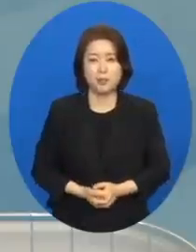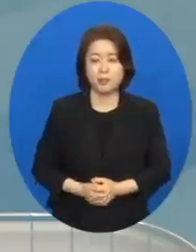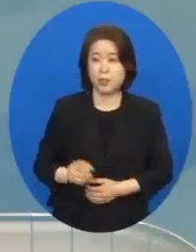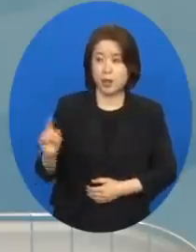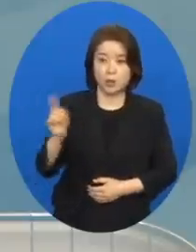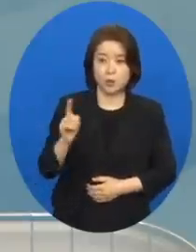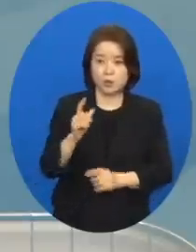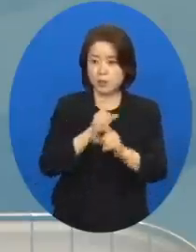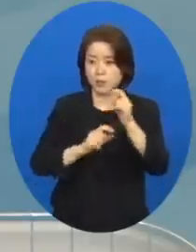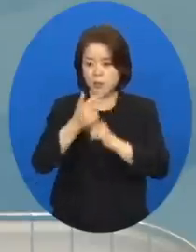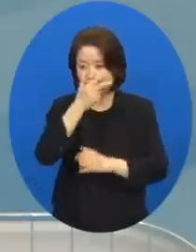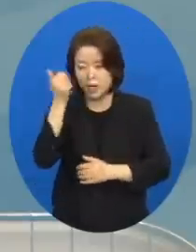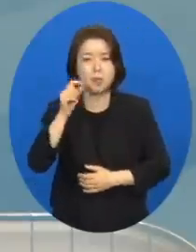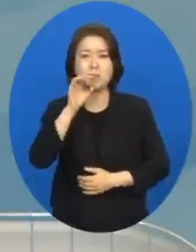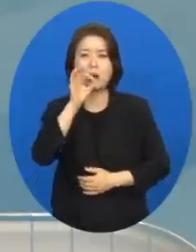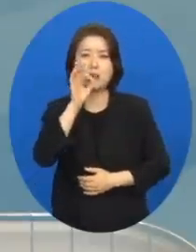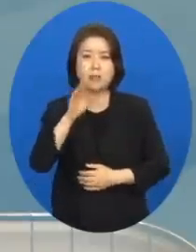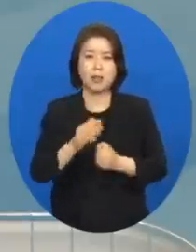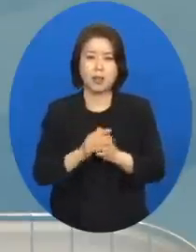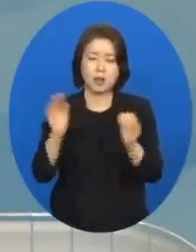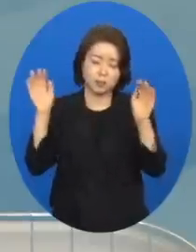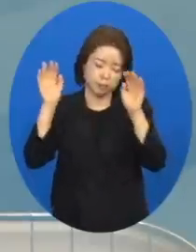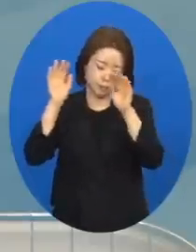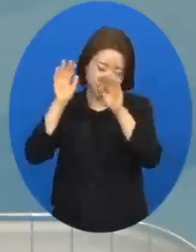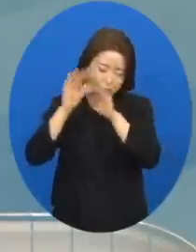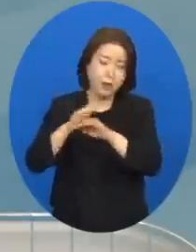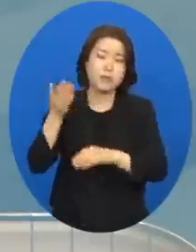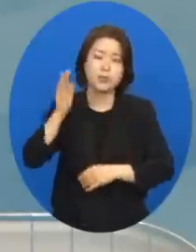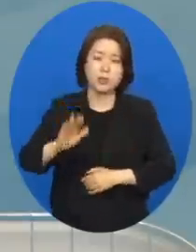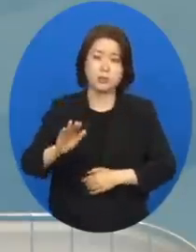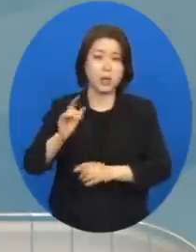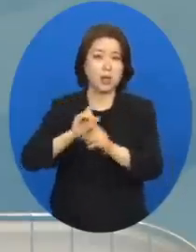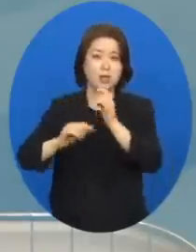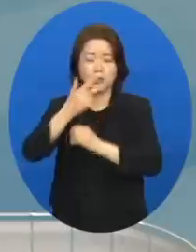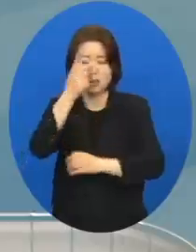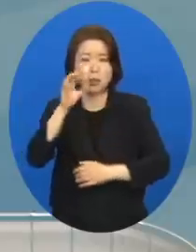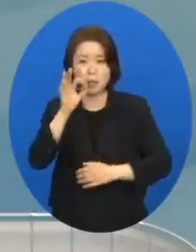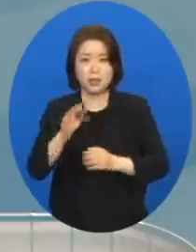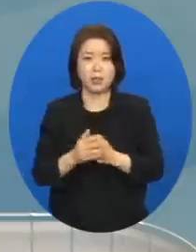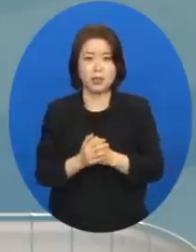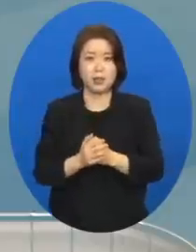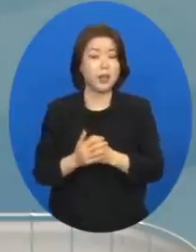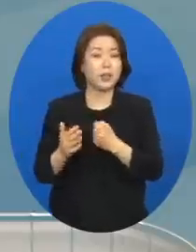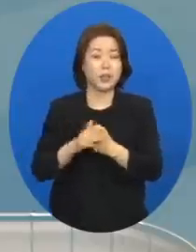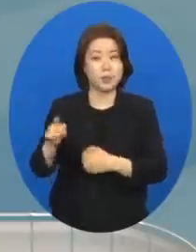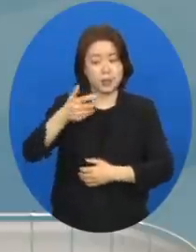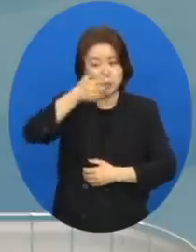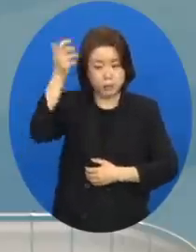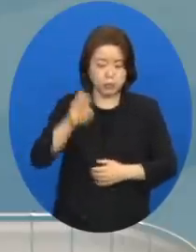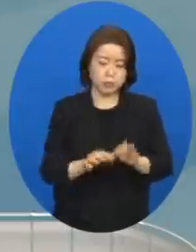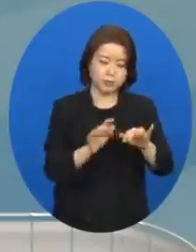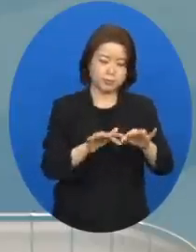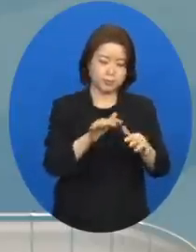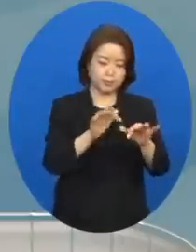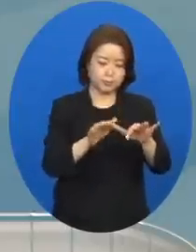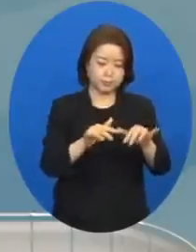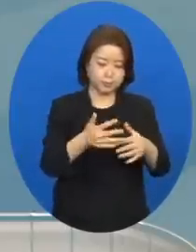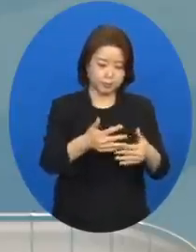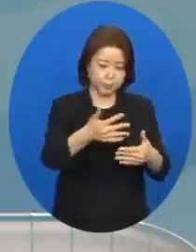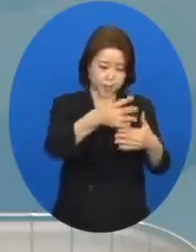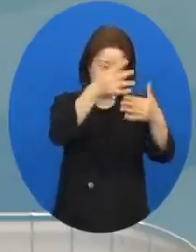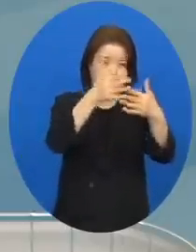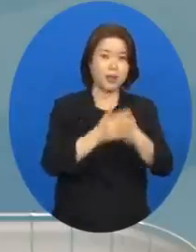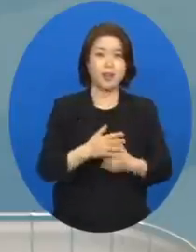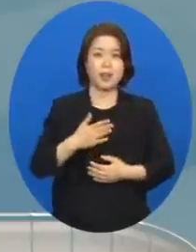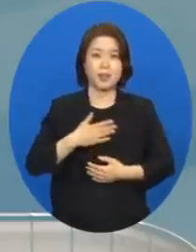도무지 더 잠이 안 오더라고. 한밤중이지만. 그래서 그 꿈을 다 기록을 했습니다. 그래서 제